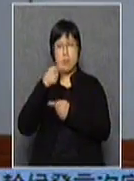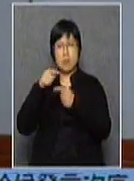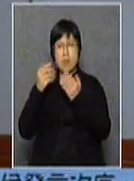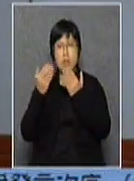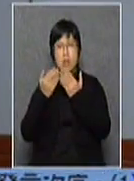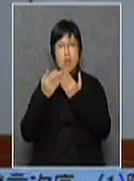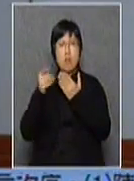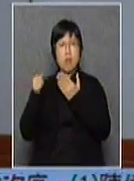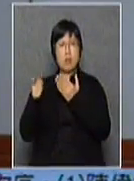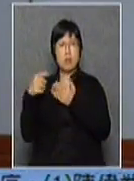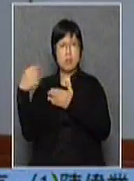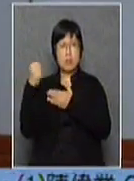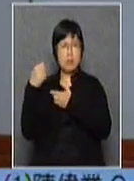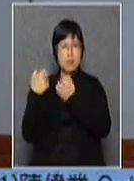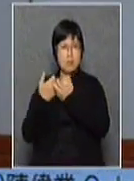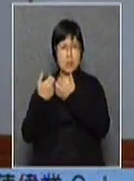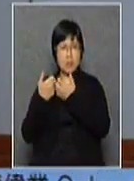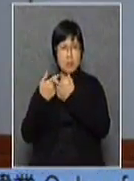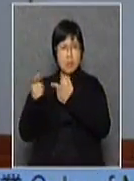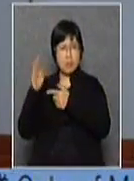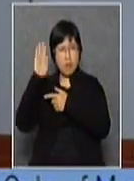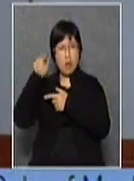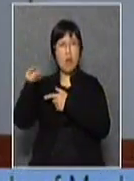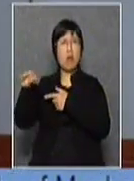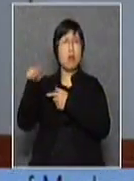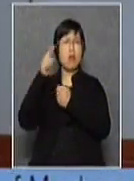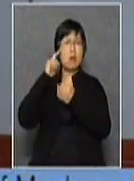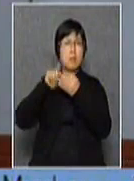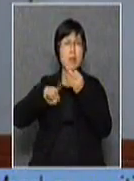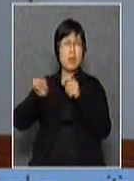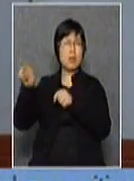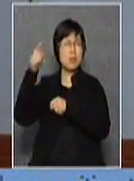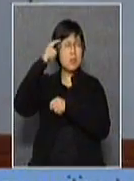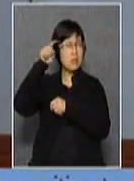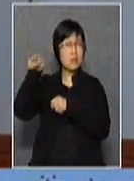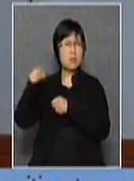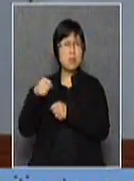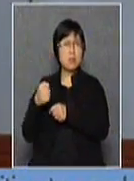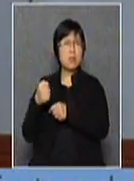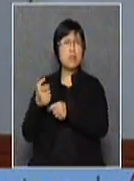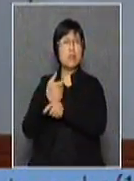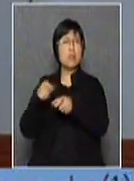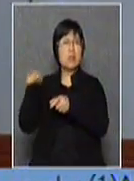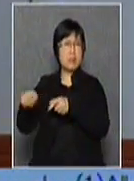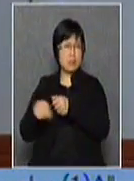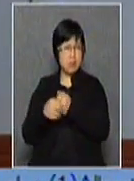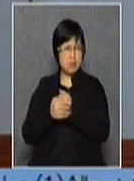嘅總監去推論出嚟嘅，咁我陳文雄，我識佢，佢做生意噶嘛，咁樣。